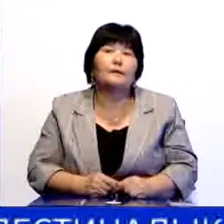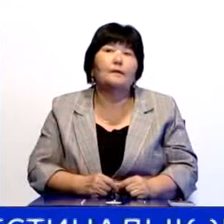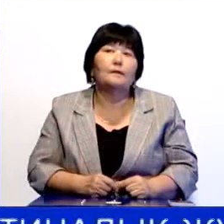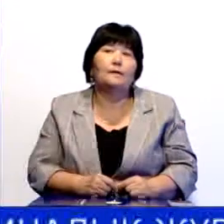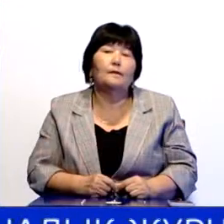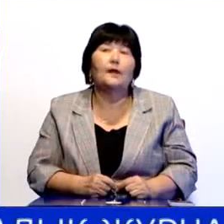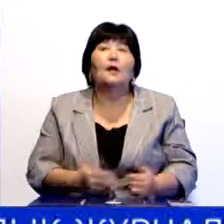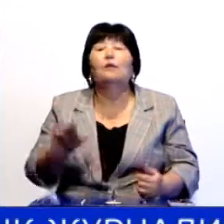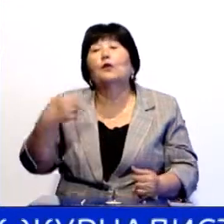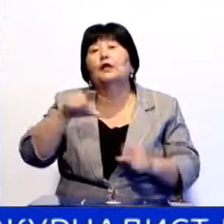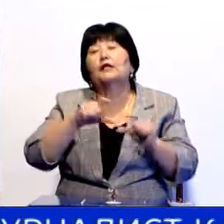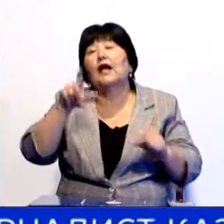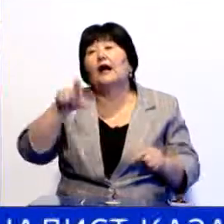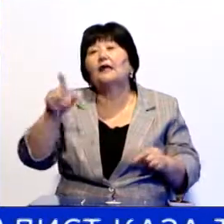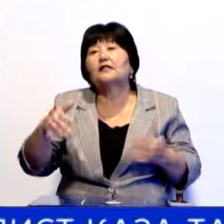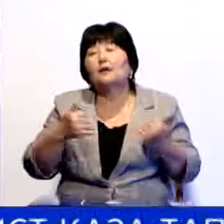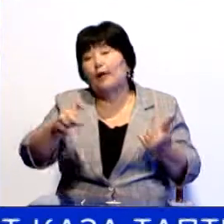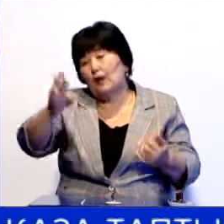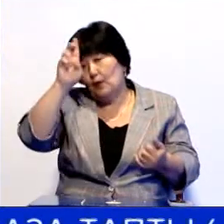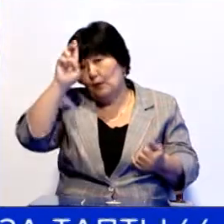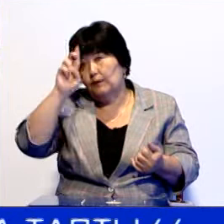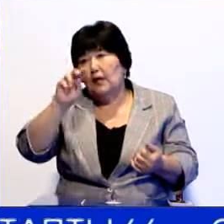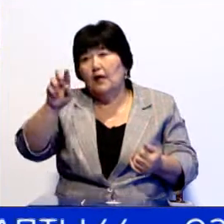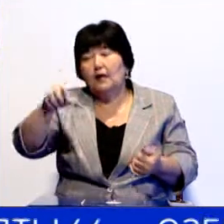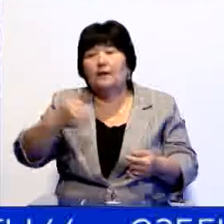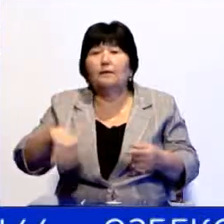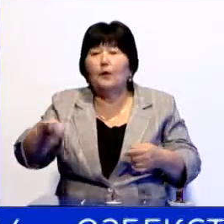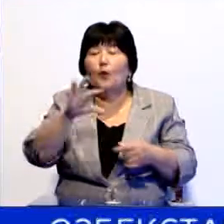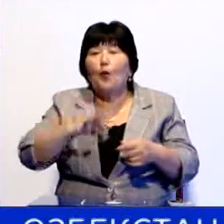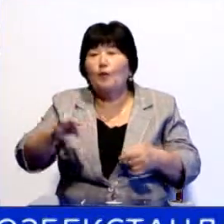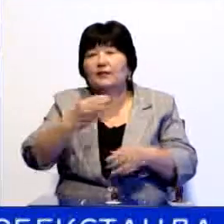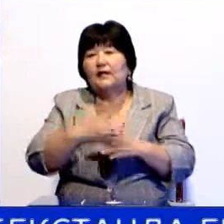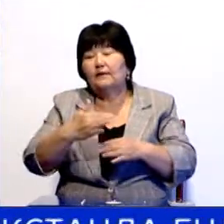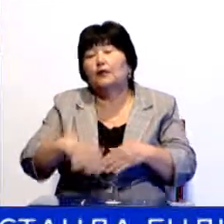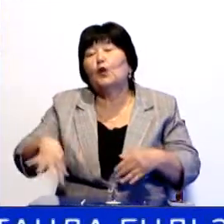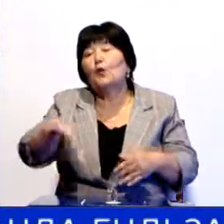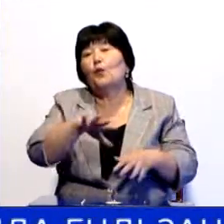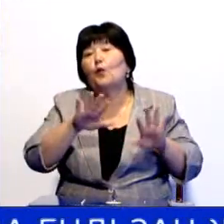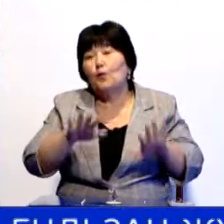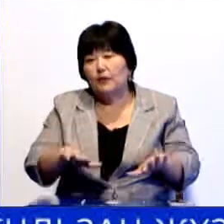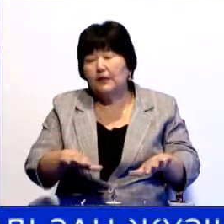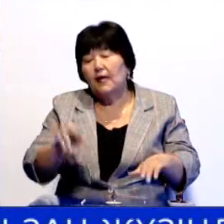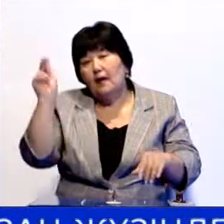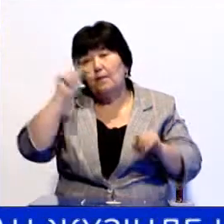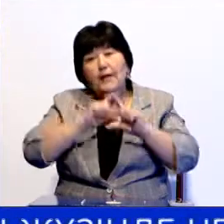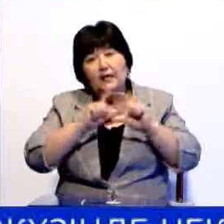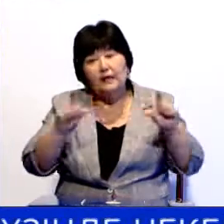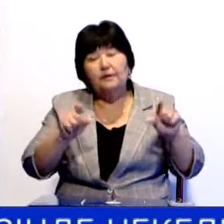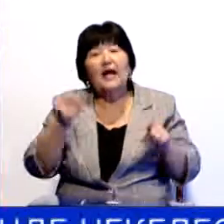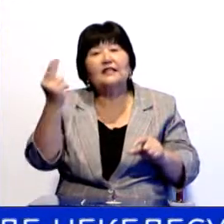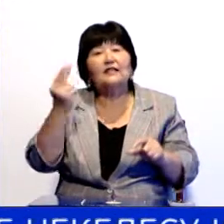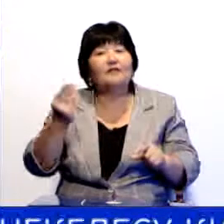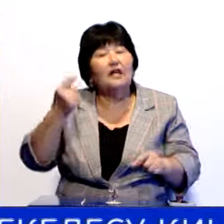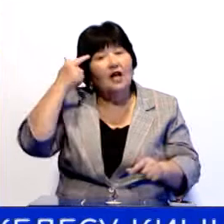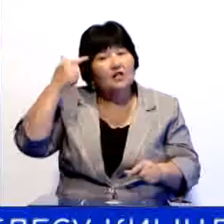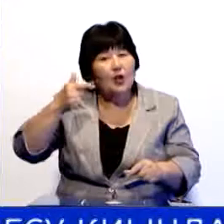Бүгін департамент және азаматтарға арналған үкімет мемлекеттік корпорациясының облыстық филиалы сол өңірдегі мектептерде цифрлық сауаттылық